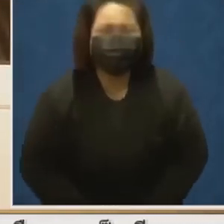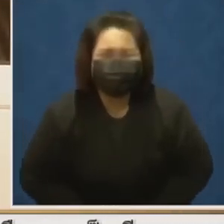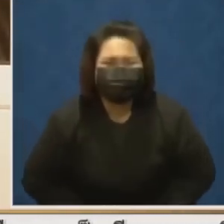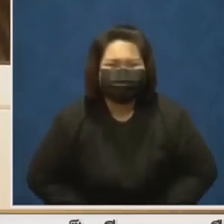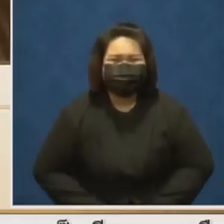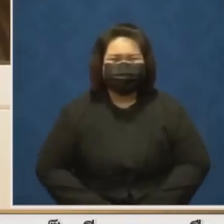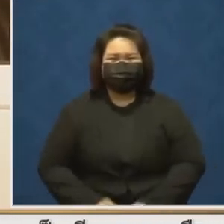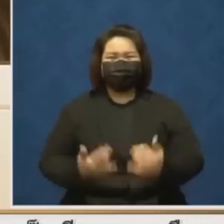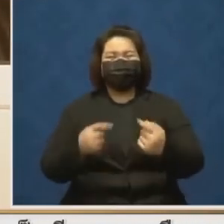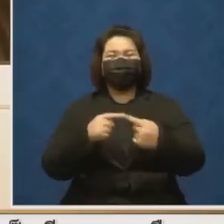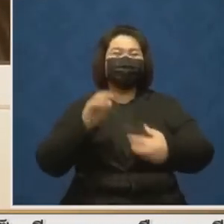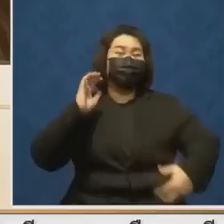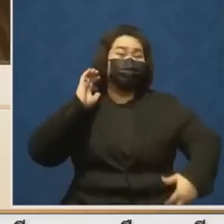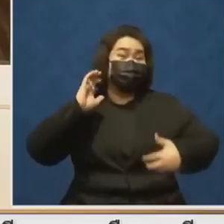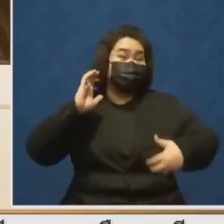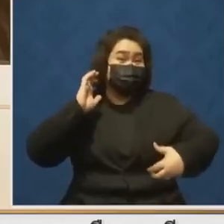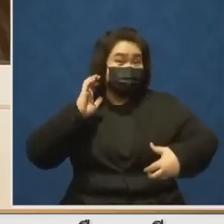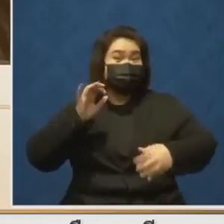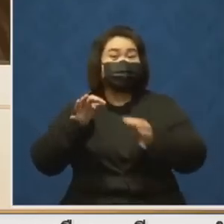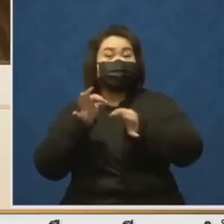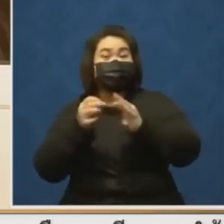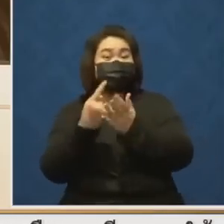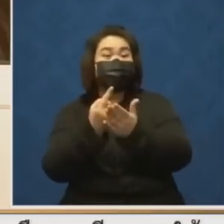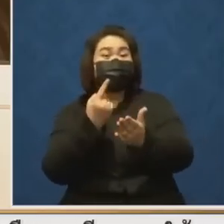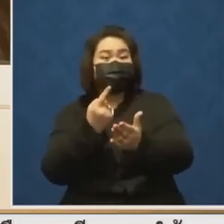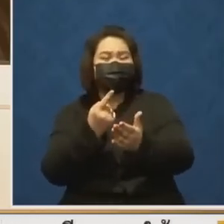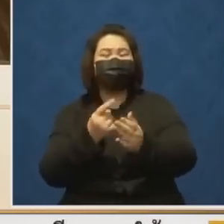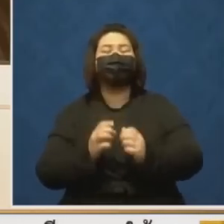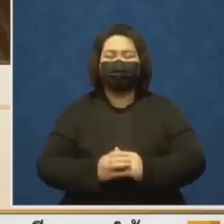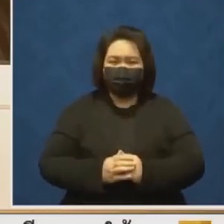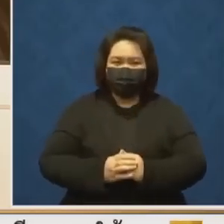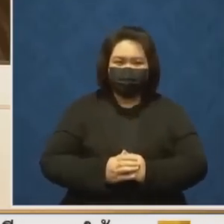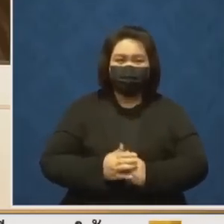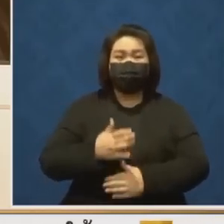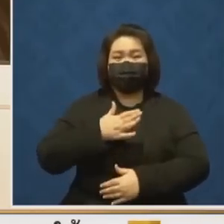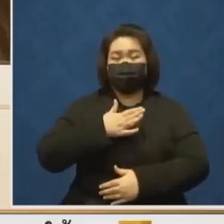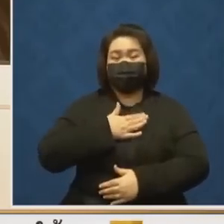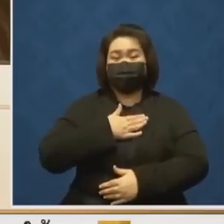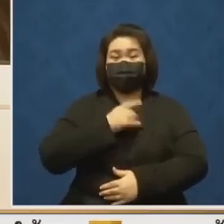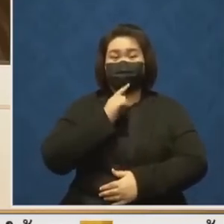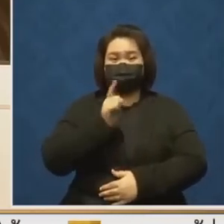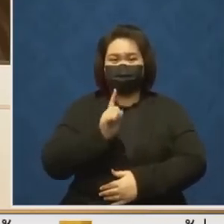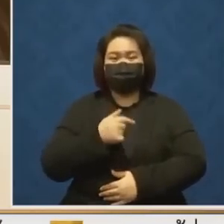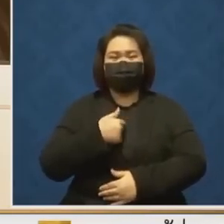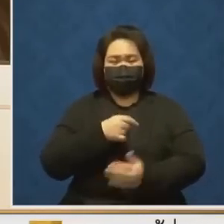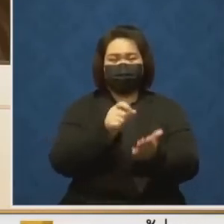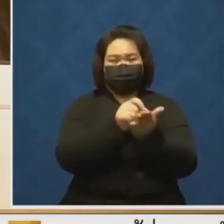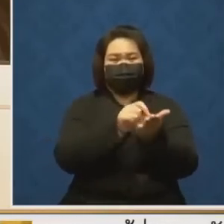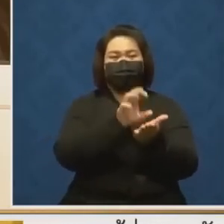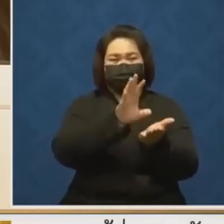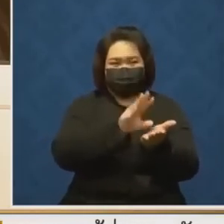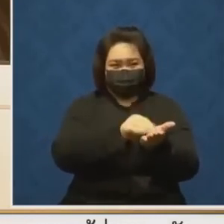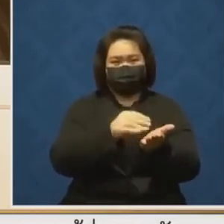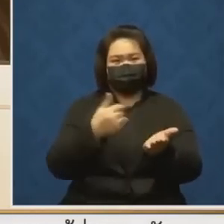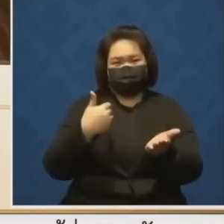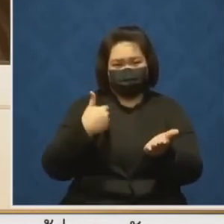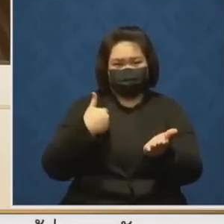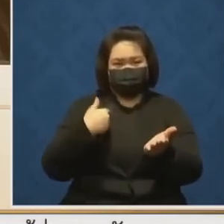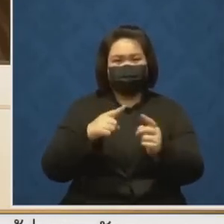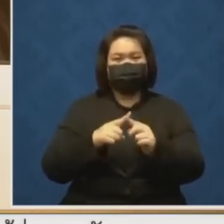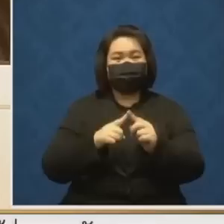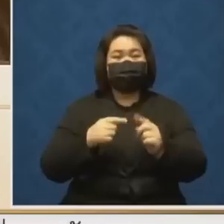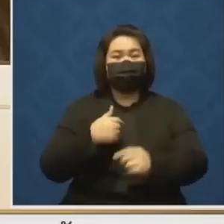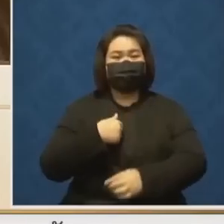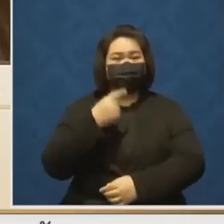ยัไม่ไมไม่...ผเลยนะครับแต่ว่า...ผมก็...ผมก็เดียญว่า...ผมก็จิดด้ negotiationsแต่ผมคว่า